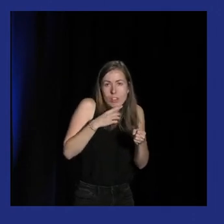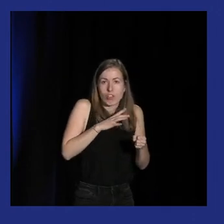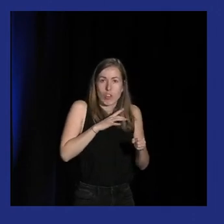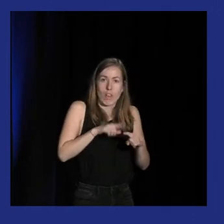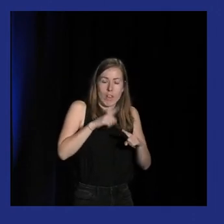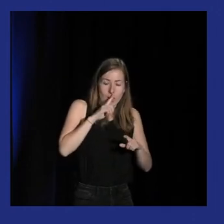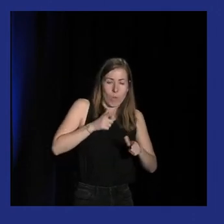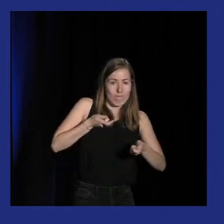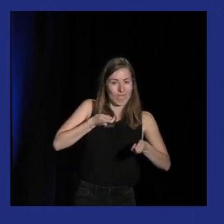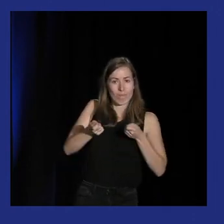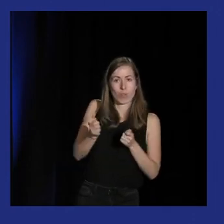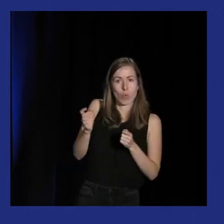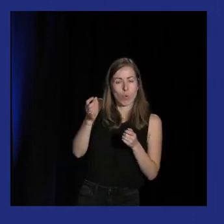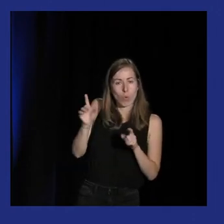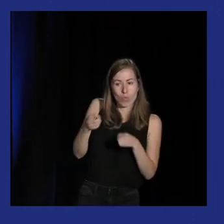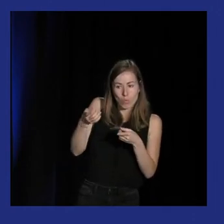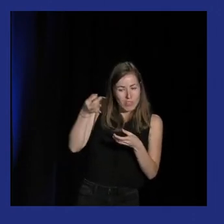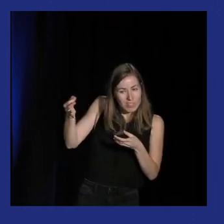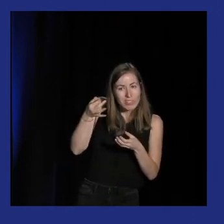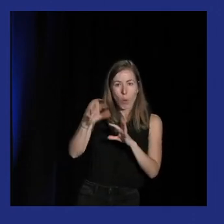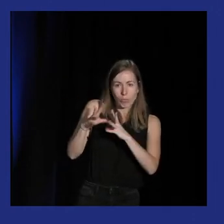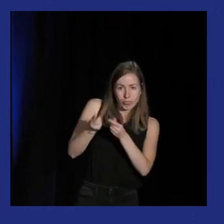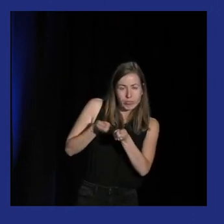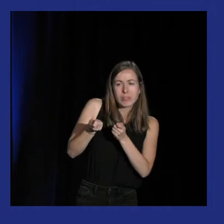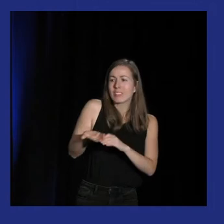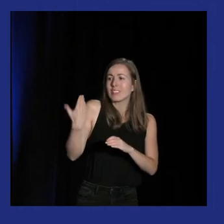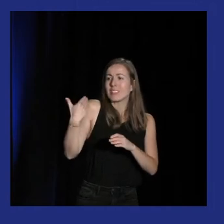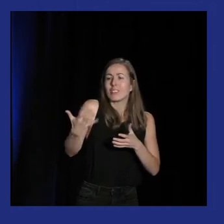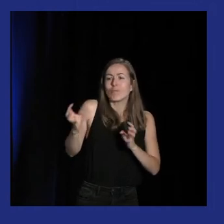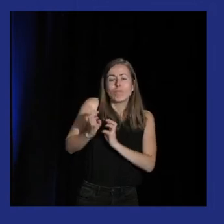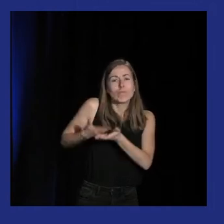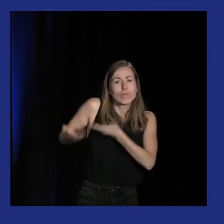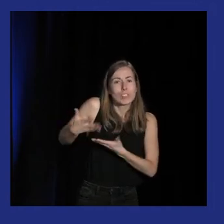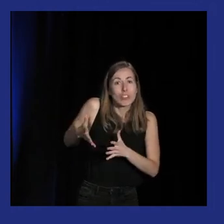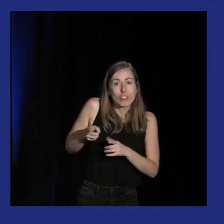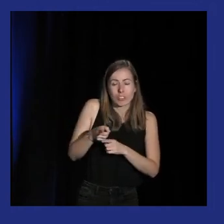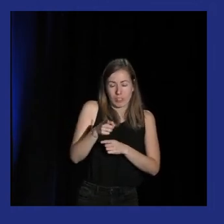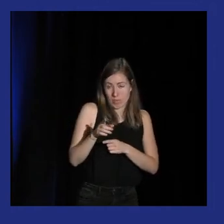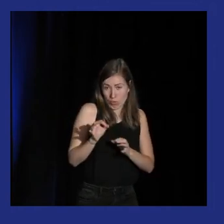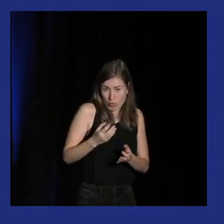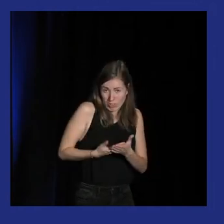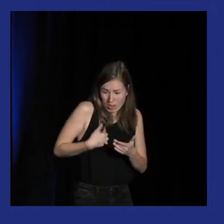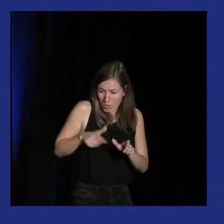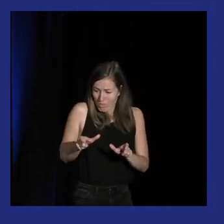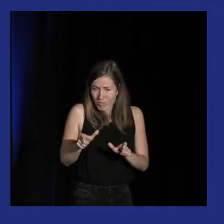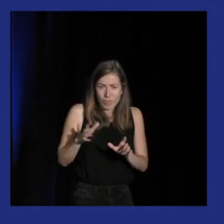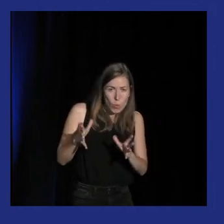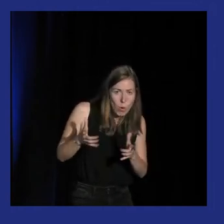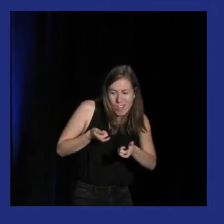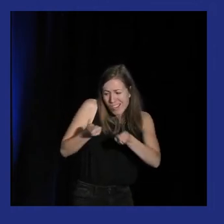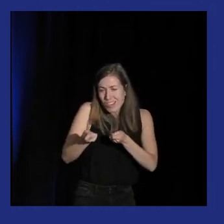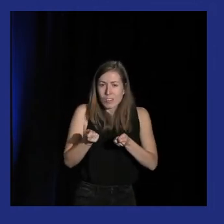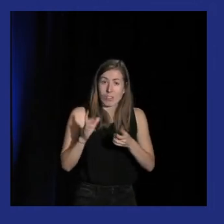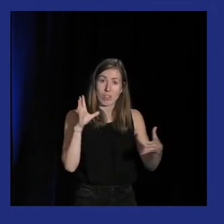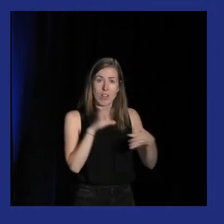une activité qui était un petit peu évoquée en filigrane dans une des précédentes tables rondes mais où on va vraiment travailler avec le avec le studio